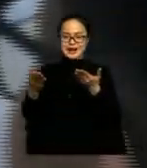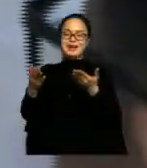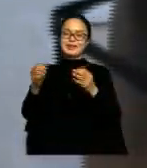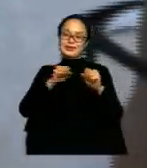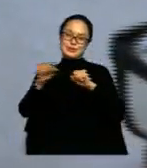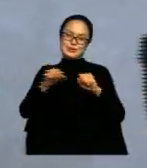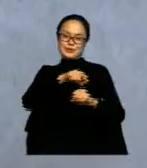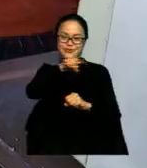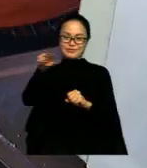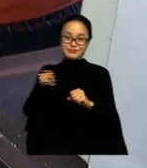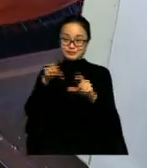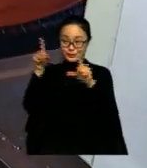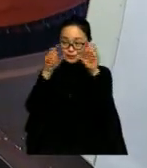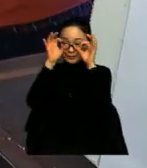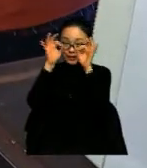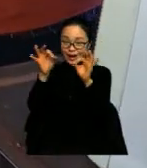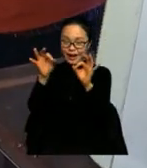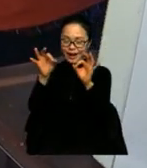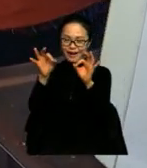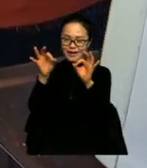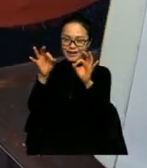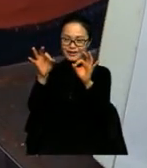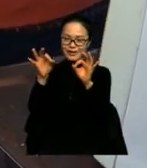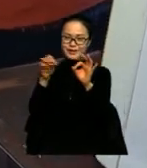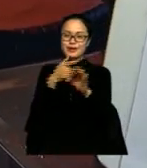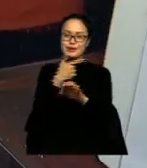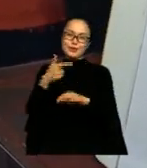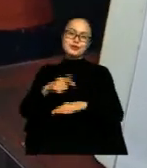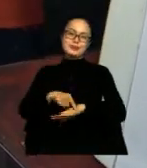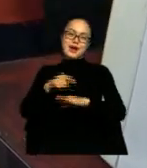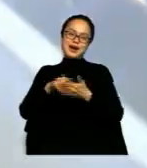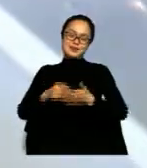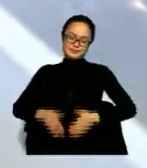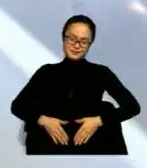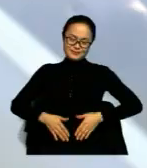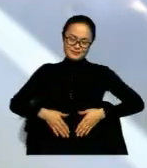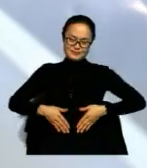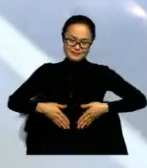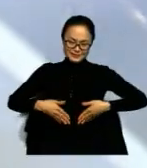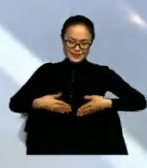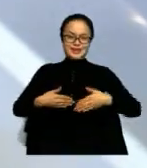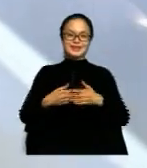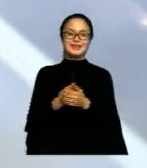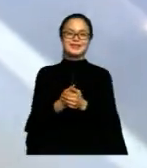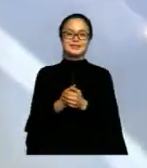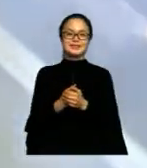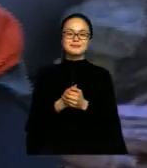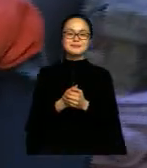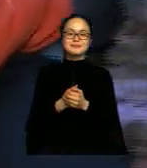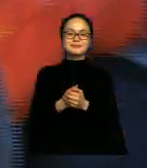자원봉사자들. 봉사단이 다녀간 자리에는 따스한 온기가 배어 한겨울